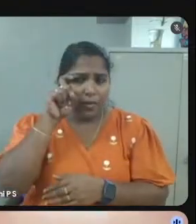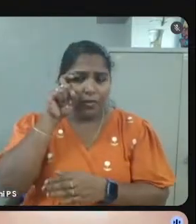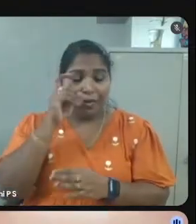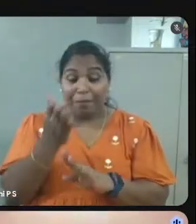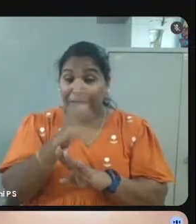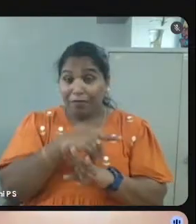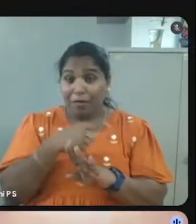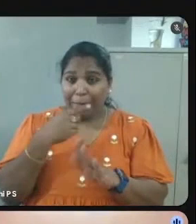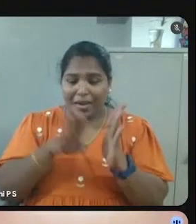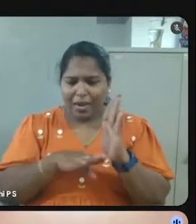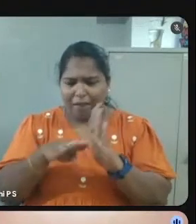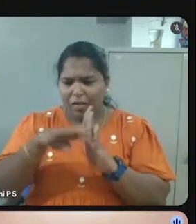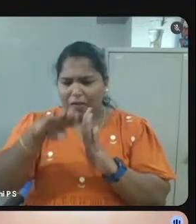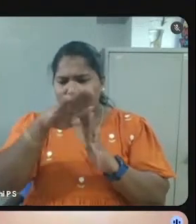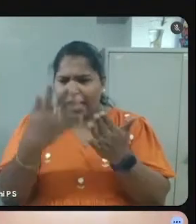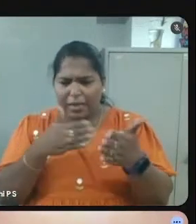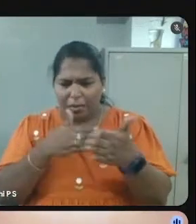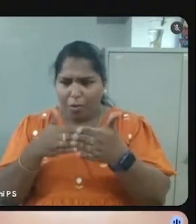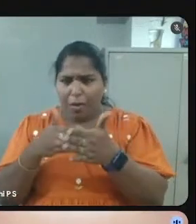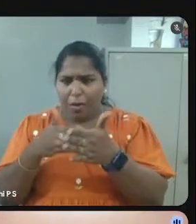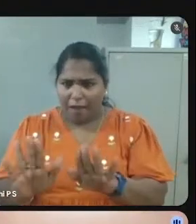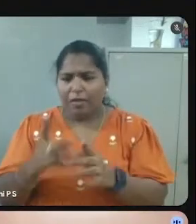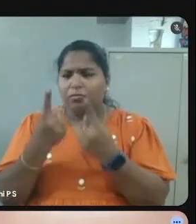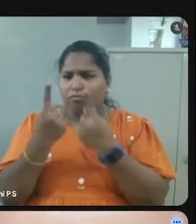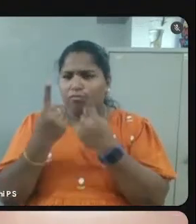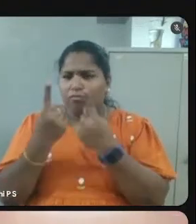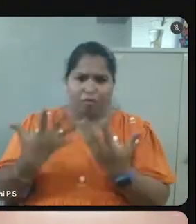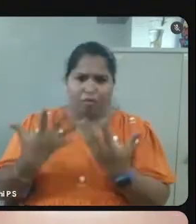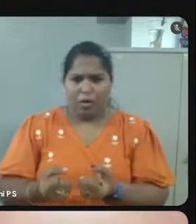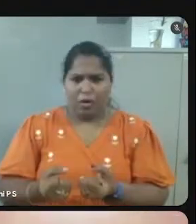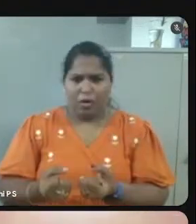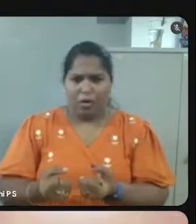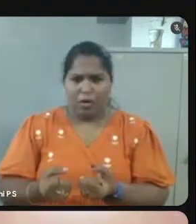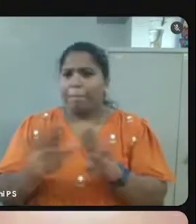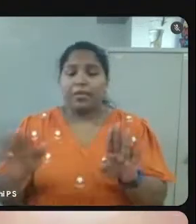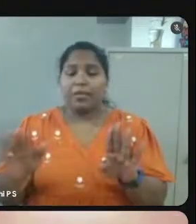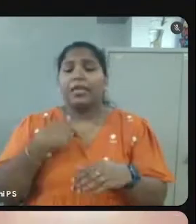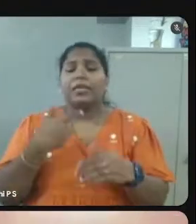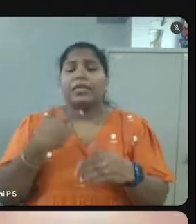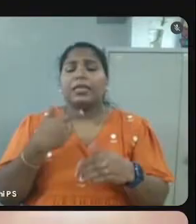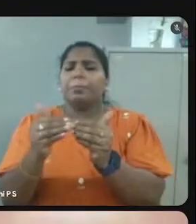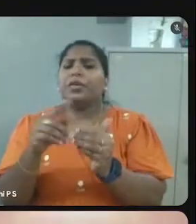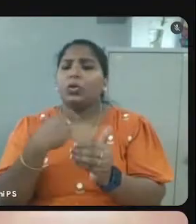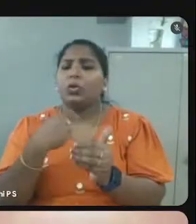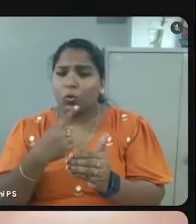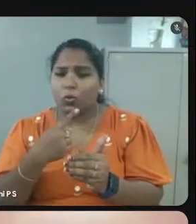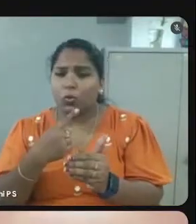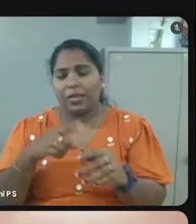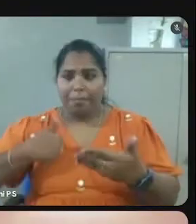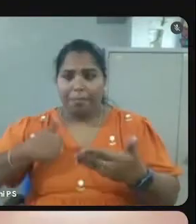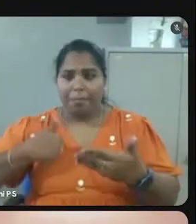പറഞ്ഞോല ഏതെങ്കിലും സ്റ്റക്ക് ഉണ്ടോ എന്ന് നോക്കണം. അത്രേ ഉള്ളൂ. ഇതൊന്നും പ്രശ്നമില്ലല്ലോ. അതിന് നമ്മൾ ആരെയാണ് കാണേണ്ടത്? ഇങ്ങനെ ഫസ്റ്റ് ഇപ്പം നമ്മൾ